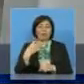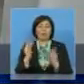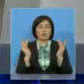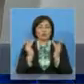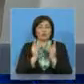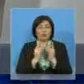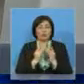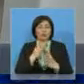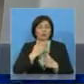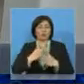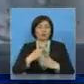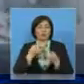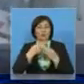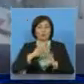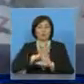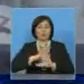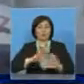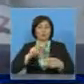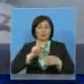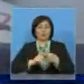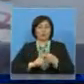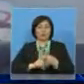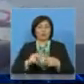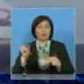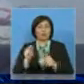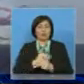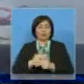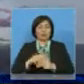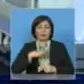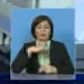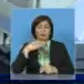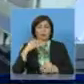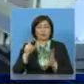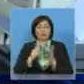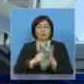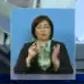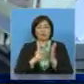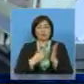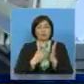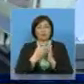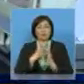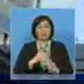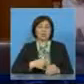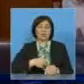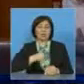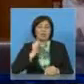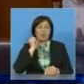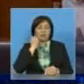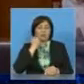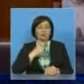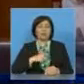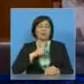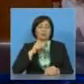кереуеттің жартысынан көбі бос емес. Вирус жоқтырып, ем алып жатқандардың дені 70-80-нен асқан қария. Жастарда жоқ